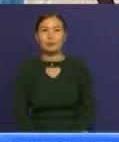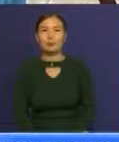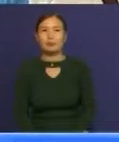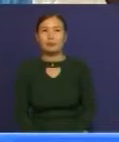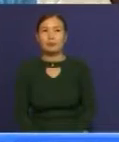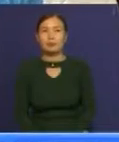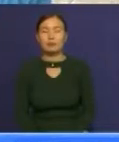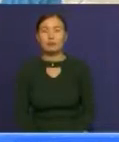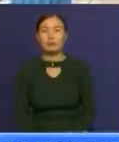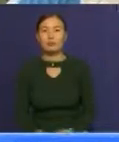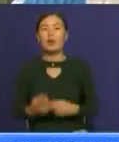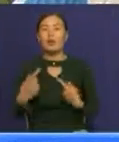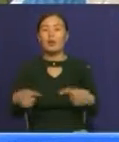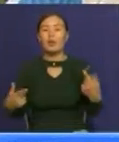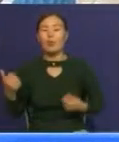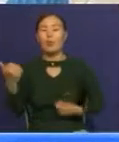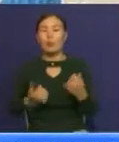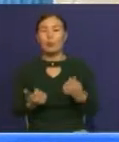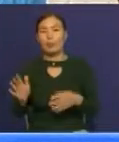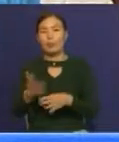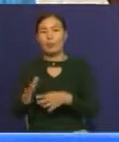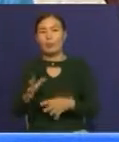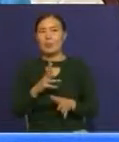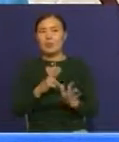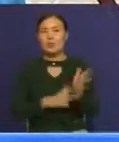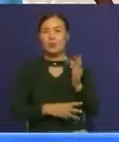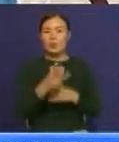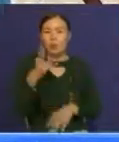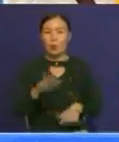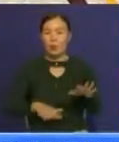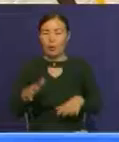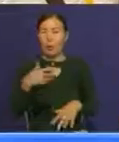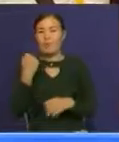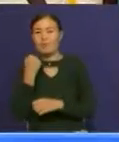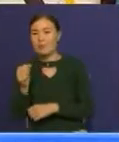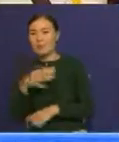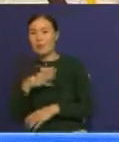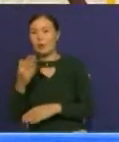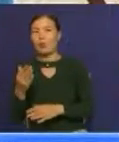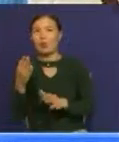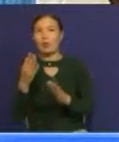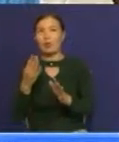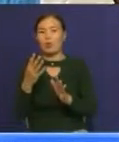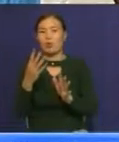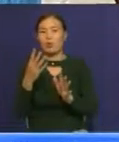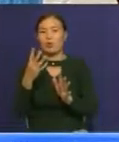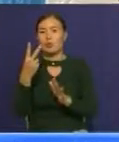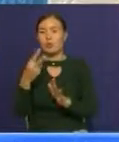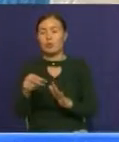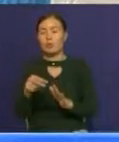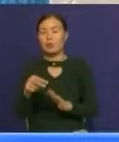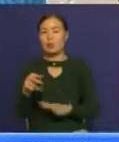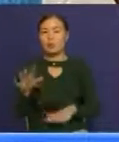Я тоже категория чемпион был. Мен 83 килограмда, Арслан енді 120-да